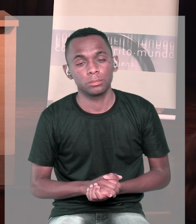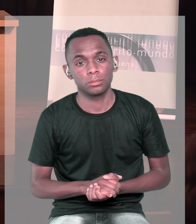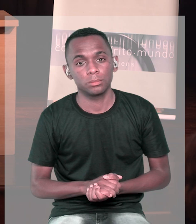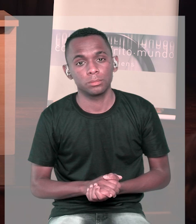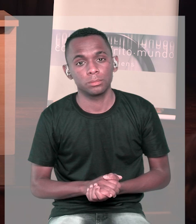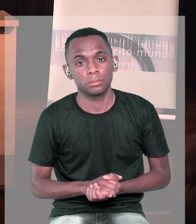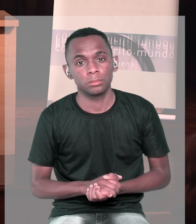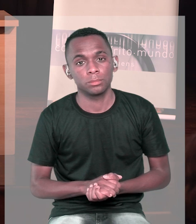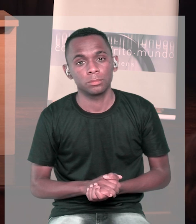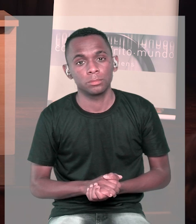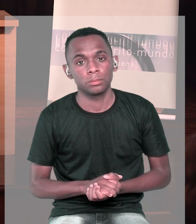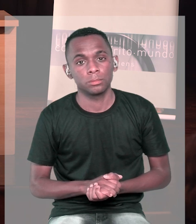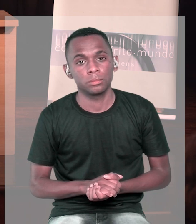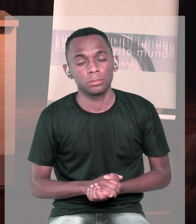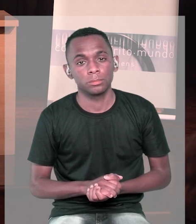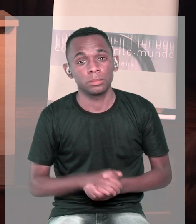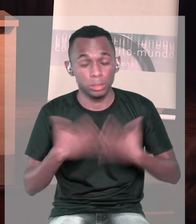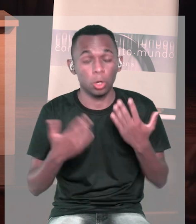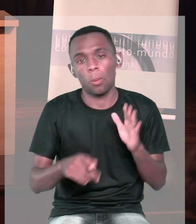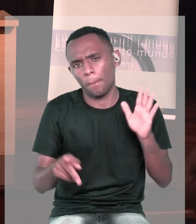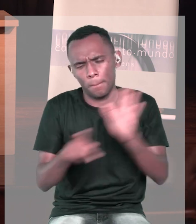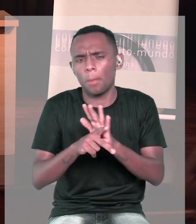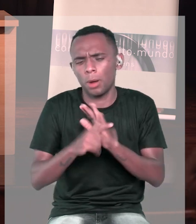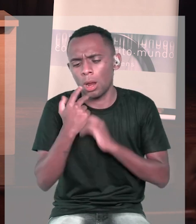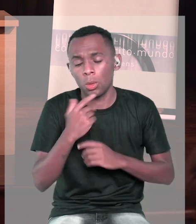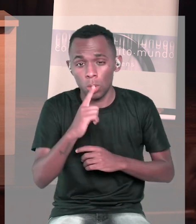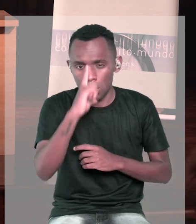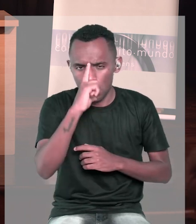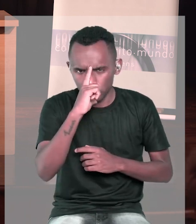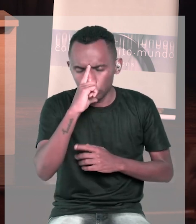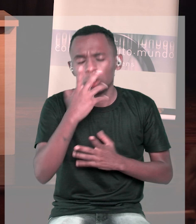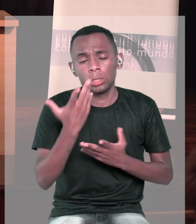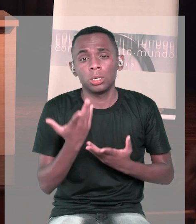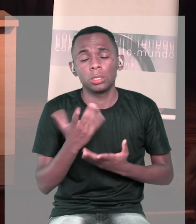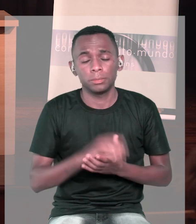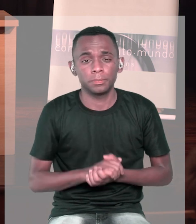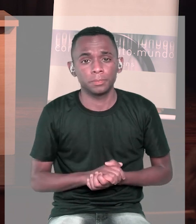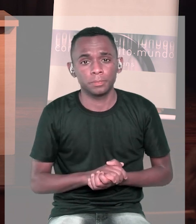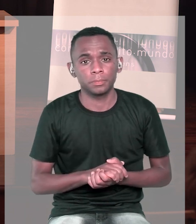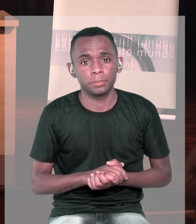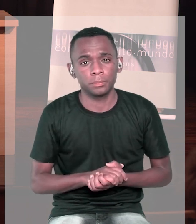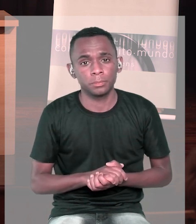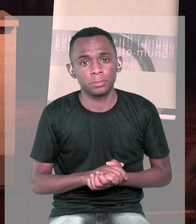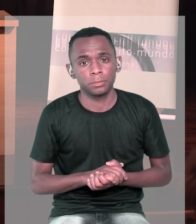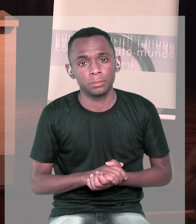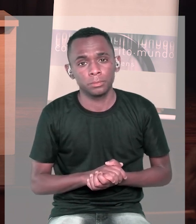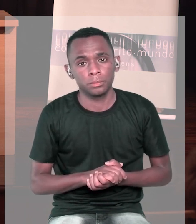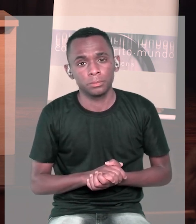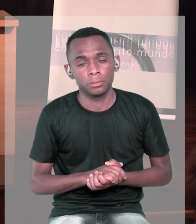abutendi. Eu vou pegar o termo em latim do direito romano, ius Utendi